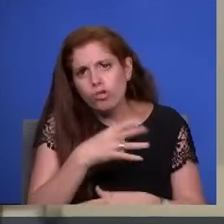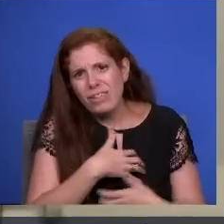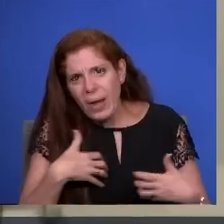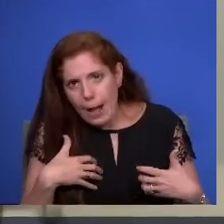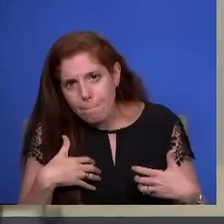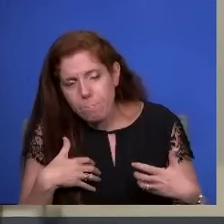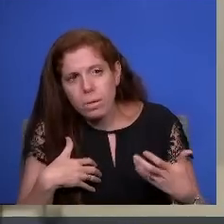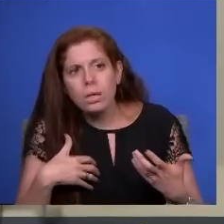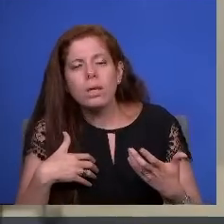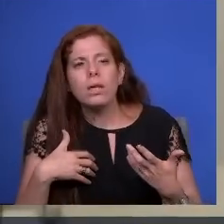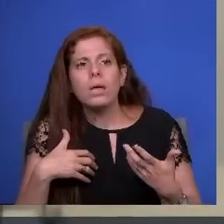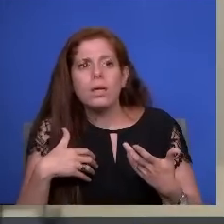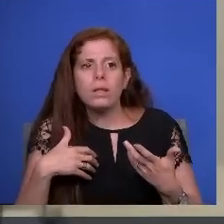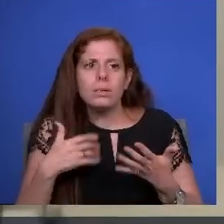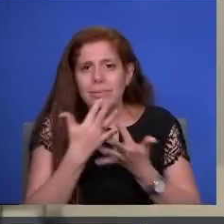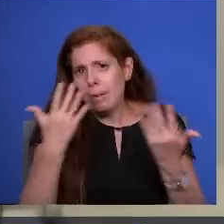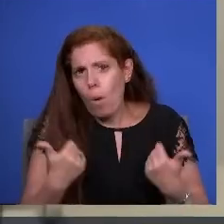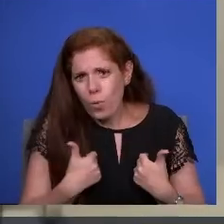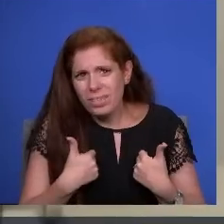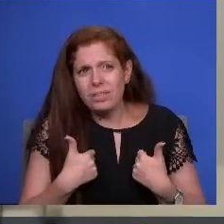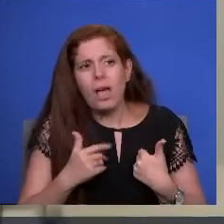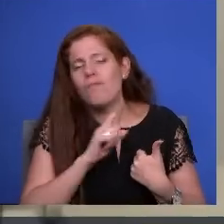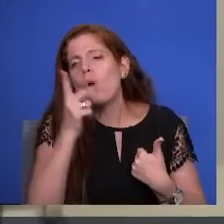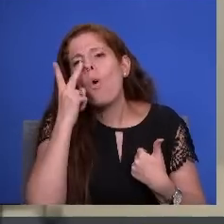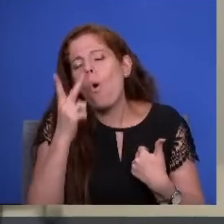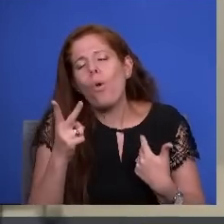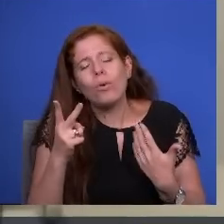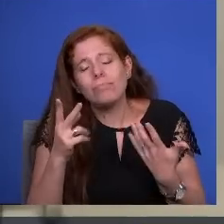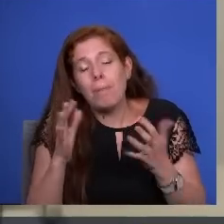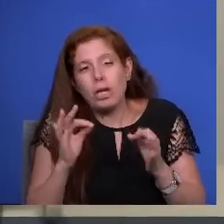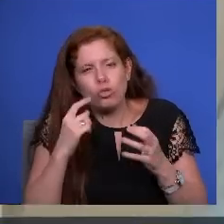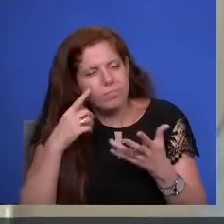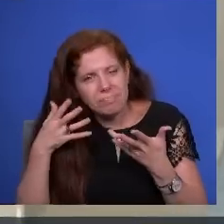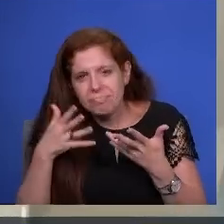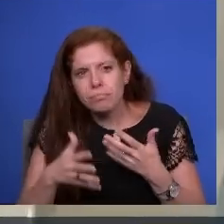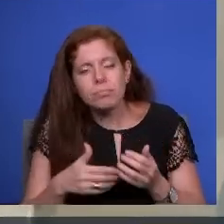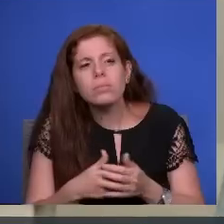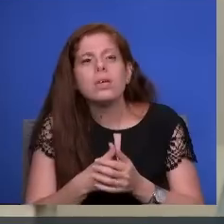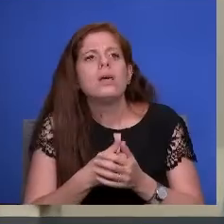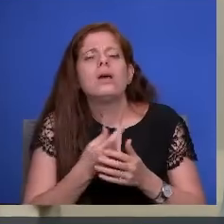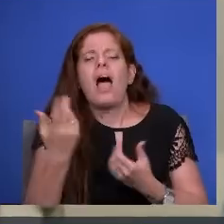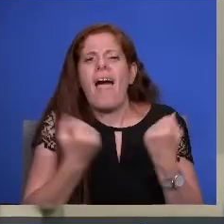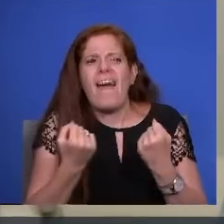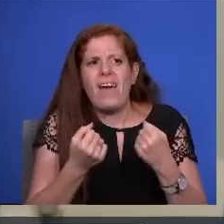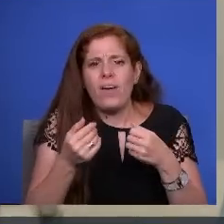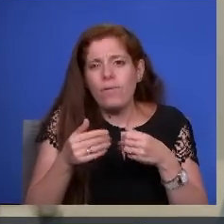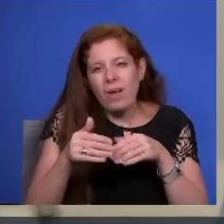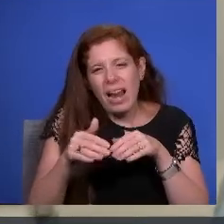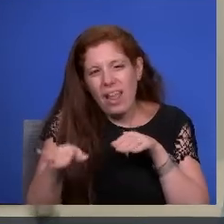נפגעים, זה ברור לי, אבל לא ראיתי בעיניים. היה רכב לפניי כזה שלא זז,